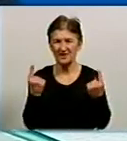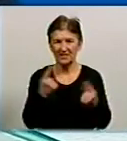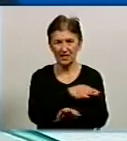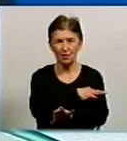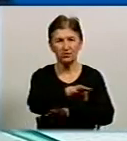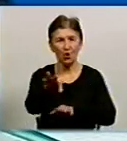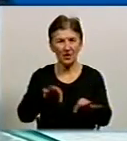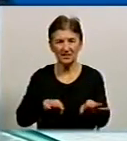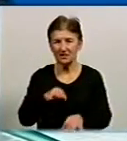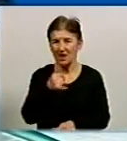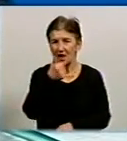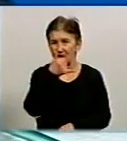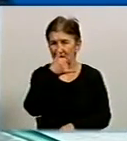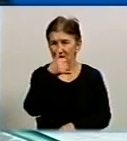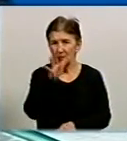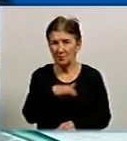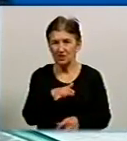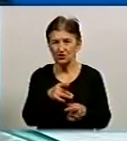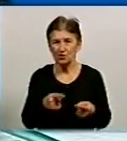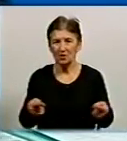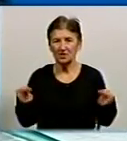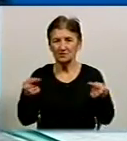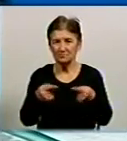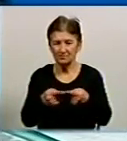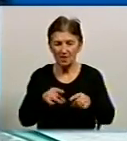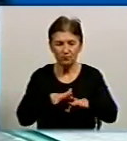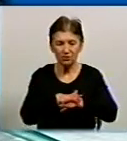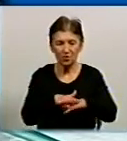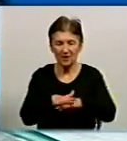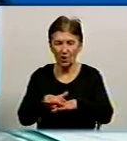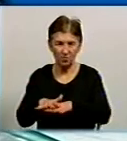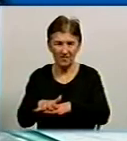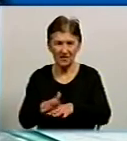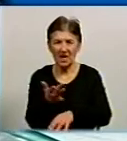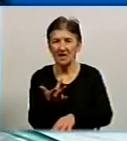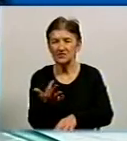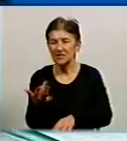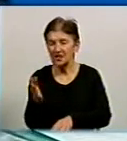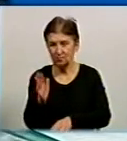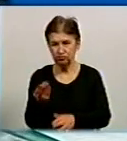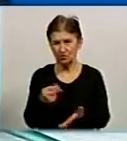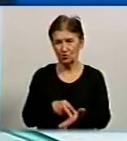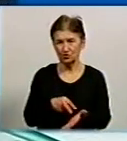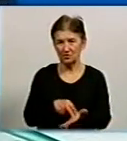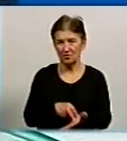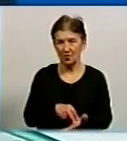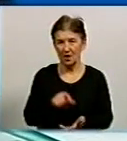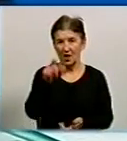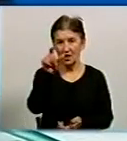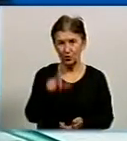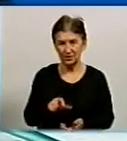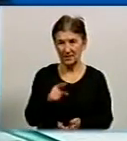не можуть достеменно прорахувати, скільки буде коштувати цей проєкт. Ну, от людині на